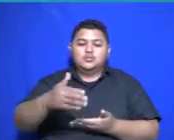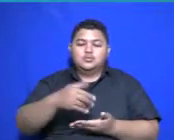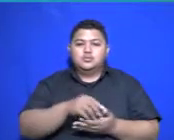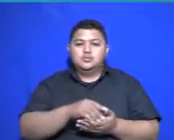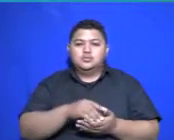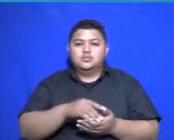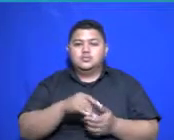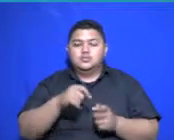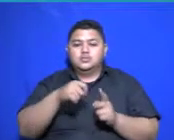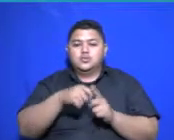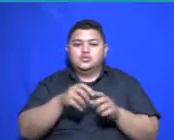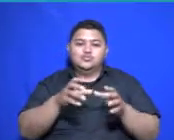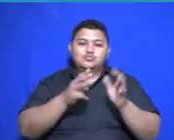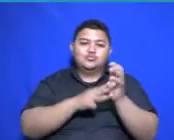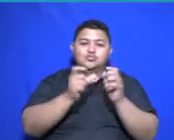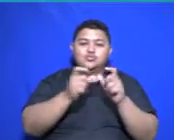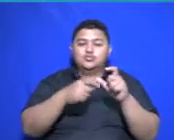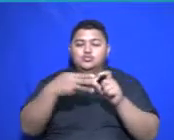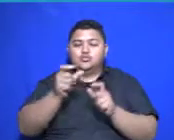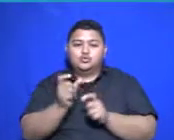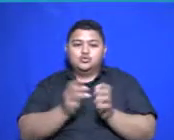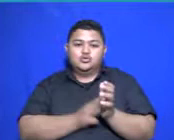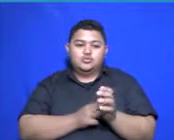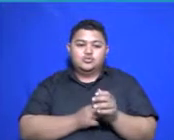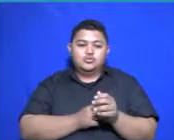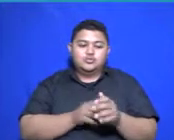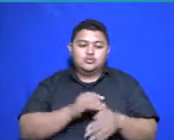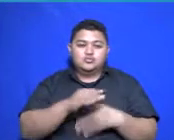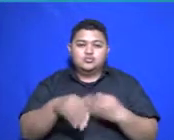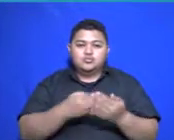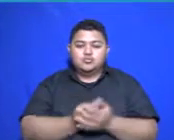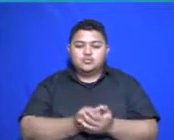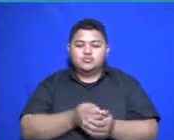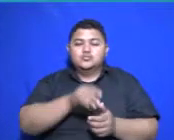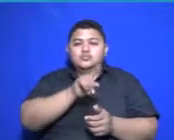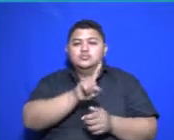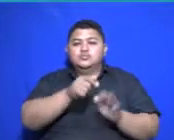karya-karya yang ada di dalam museum, mulai dari artefak sampai karya seni, ahli hukum, itu ada